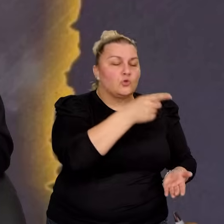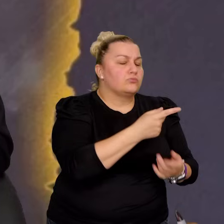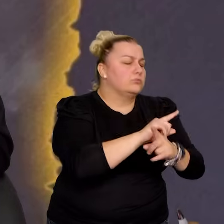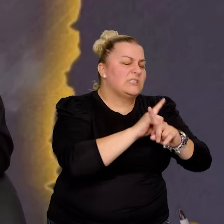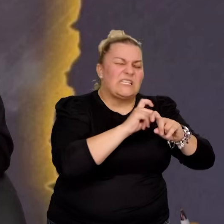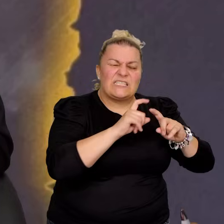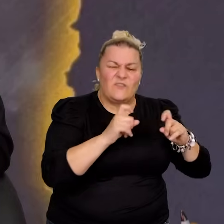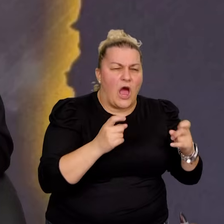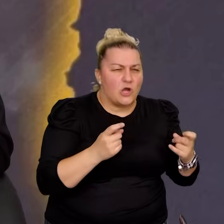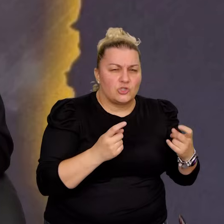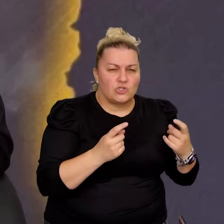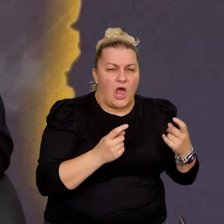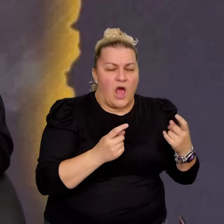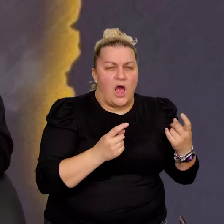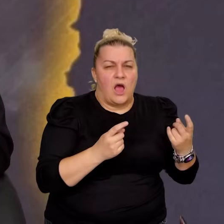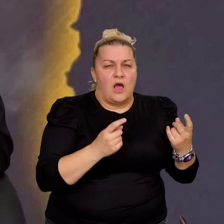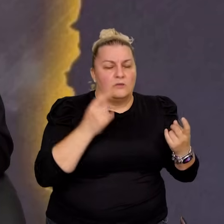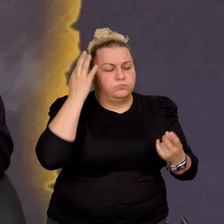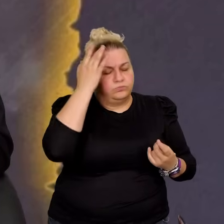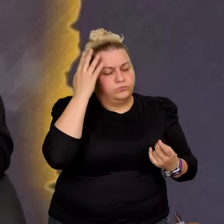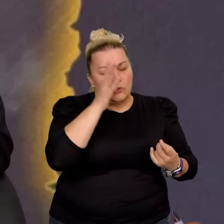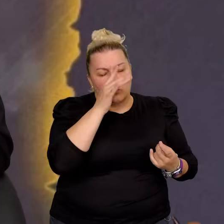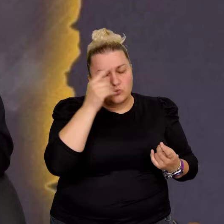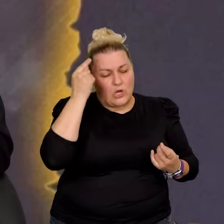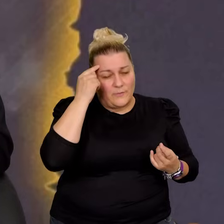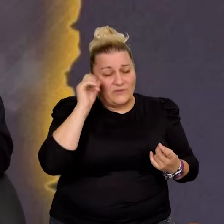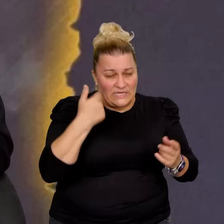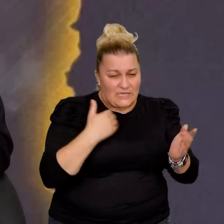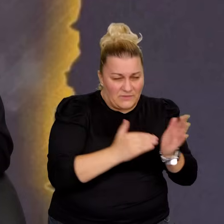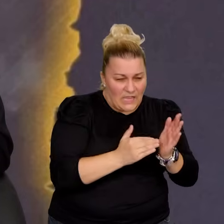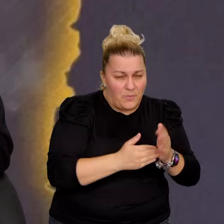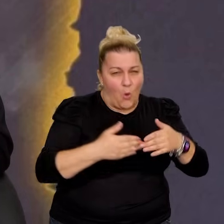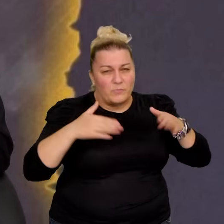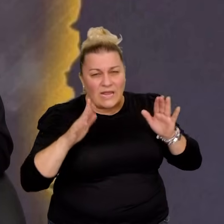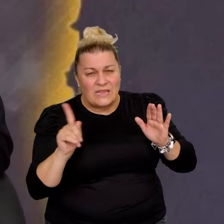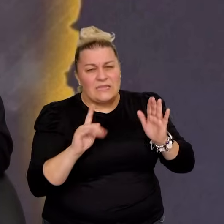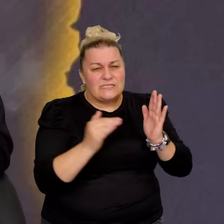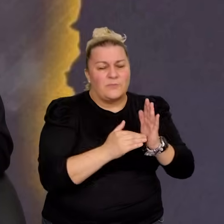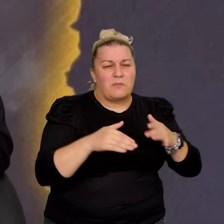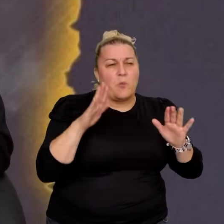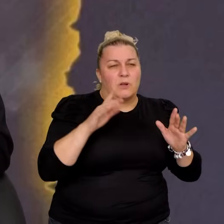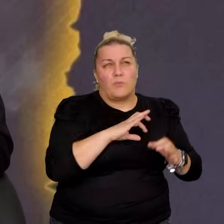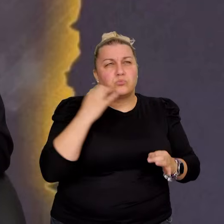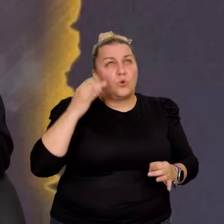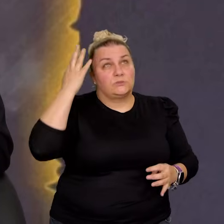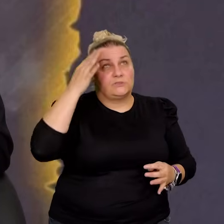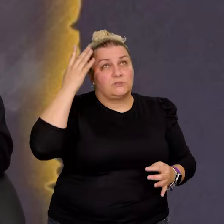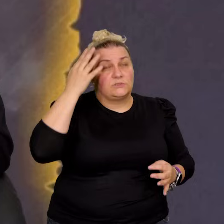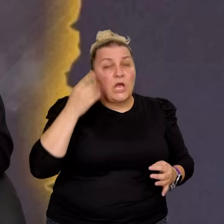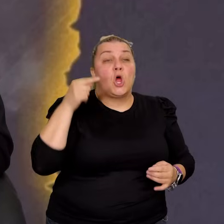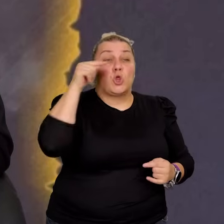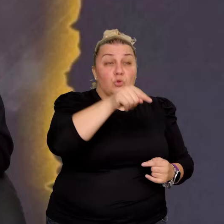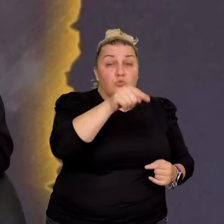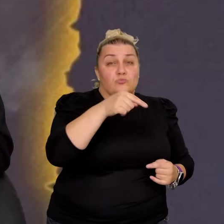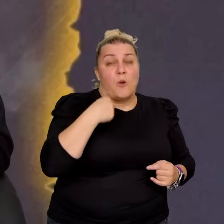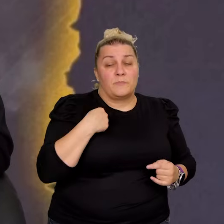svašta tu čovjeku kruži, pada na pamet, jesi trebao to napraviti, nisi, da li ovo, da li ono. I